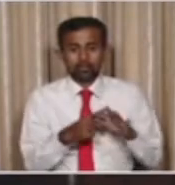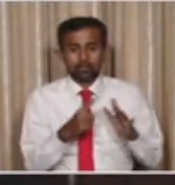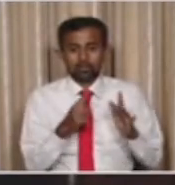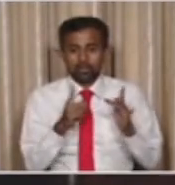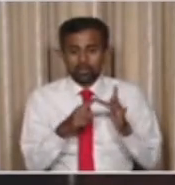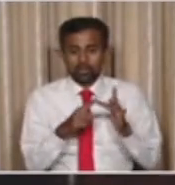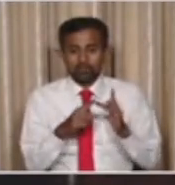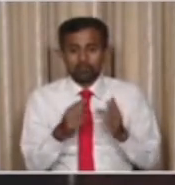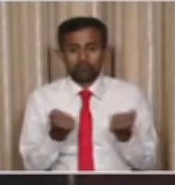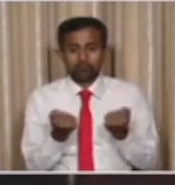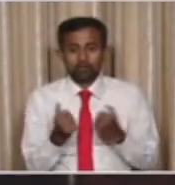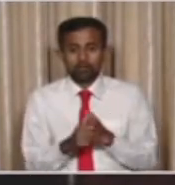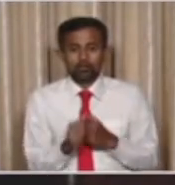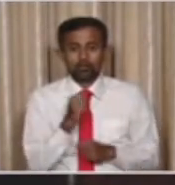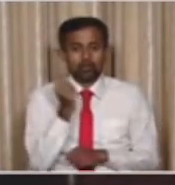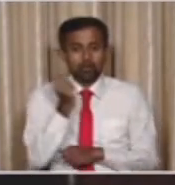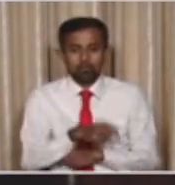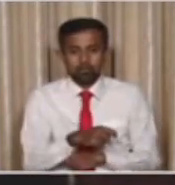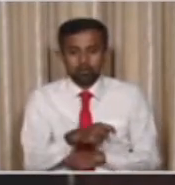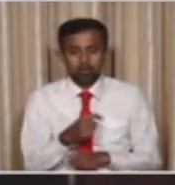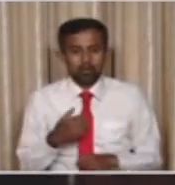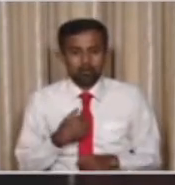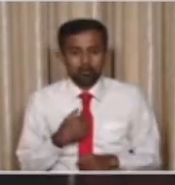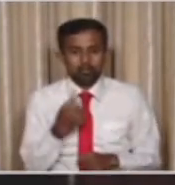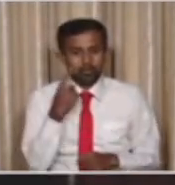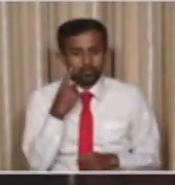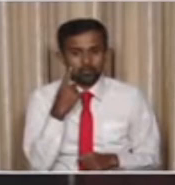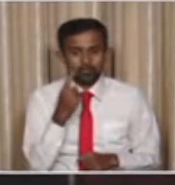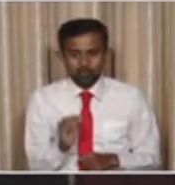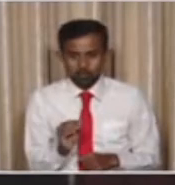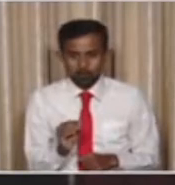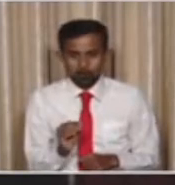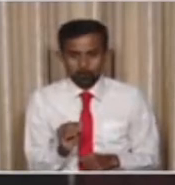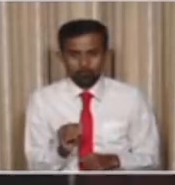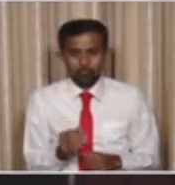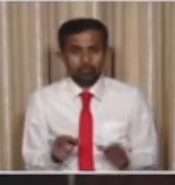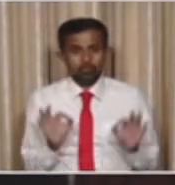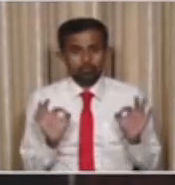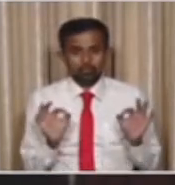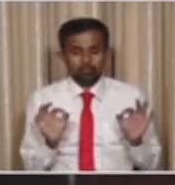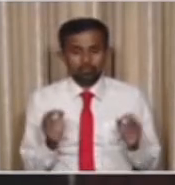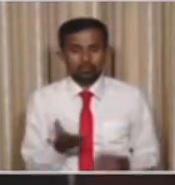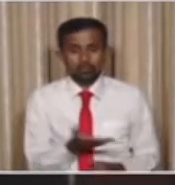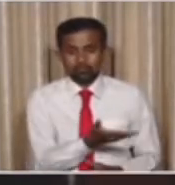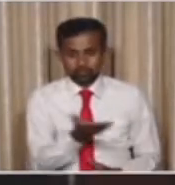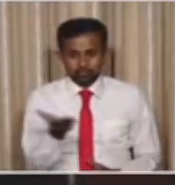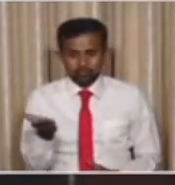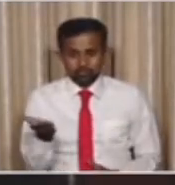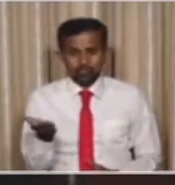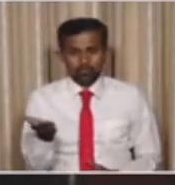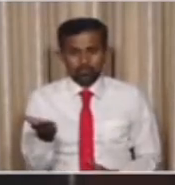රට ඇතුලේ හදන්නේ කොහොමද කියලා සැලසුමක් ගැන අපි හිතුවොත් මං හිතනවා ඊටාම අනර්ගයි. දැන් මේ මේ